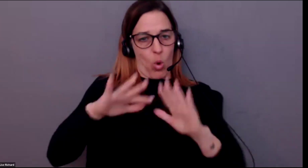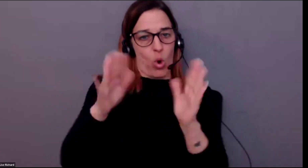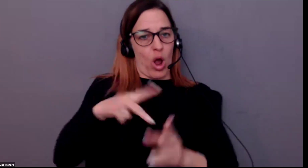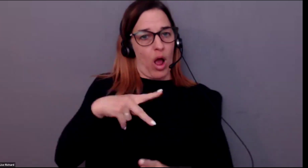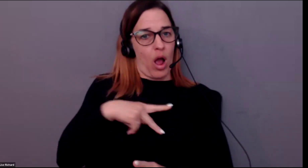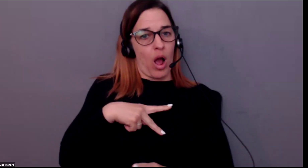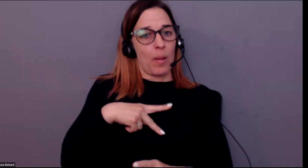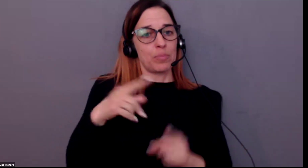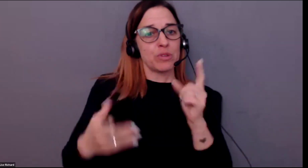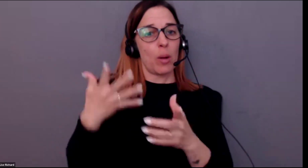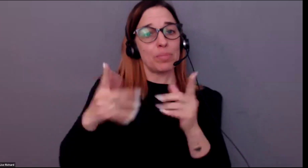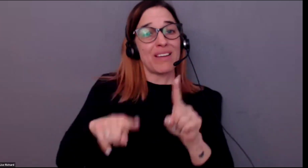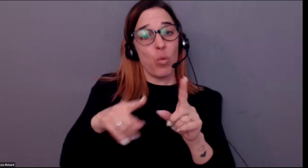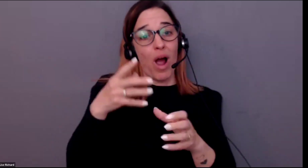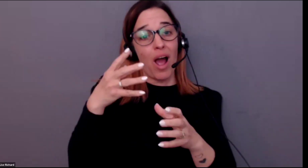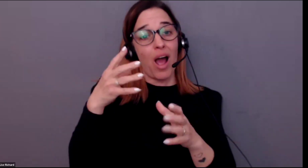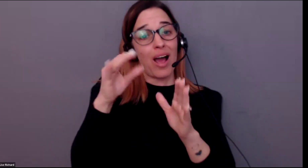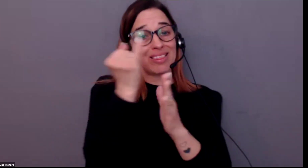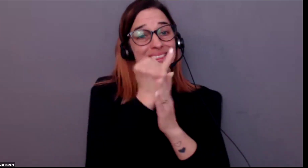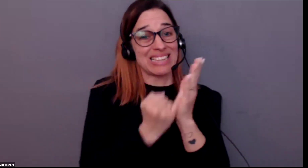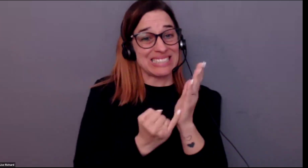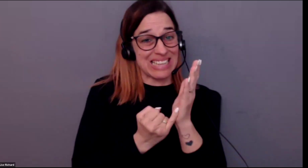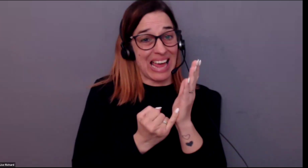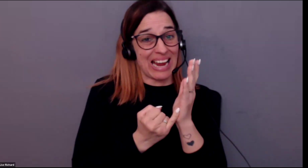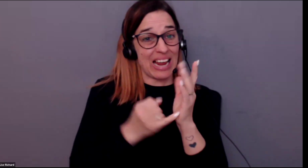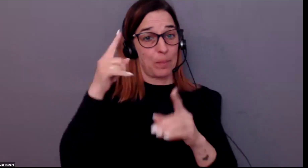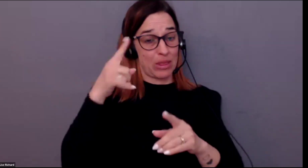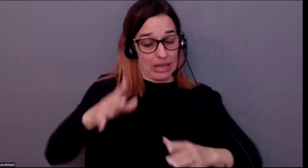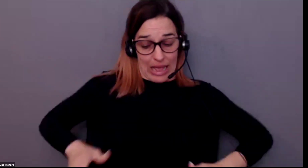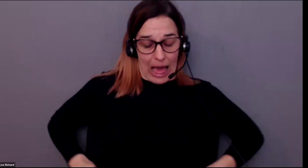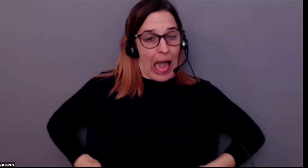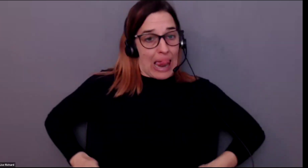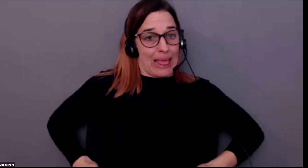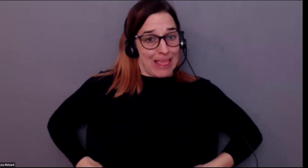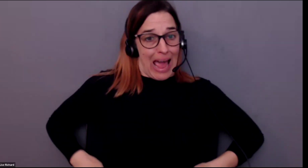un motif de maillot de bain avec un motif à la taille.